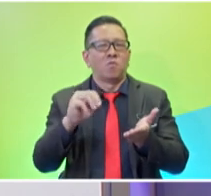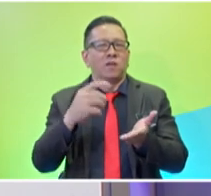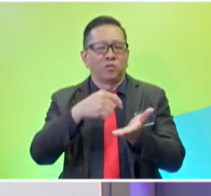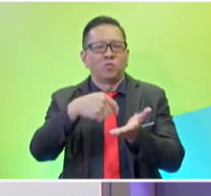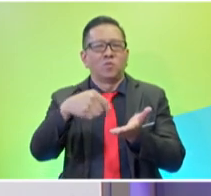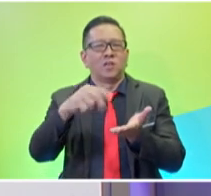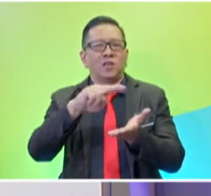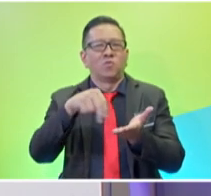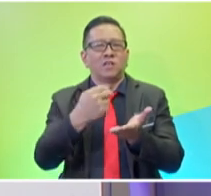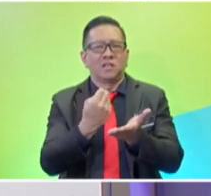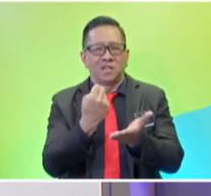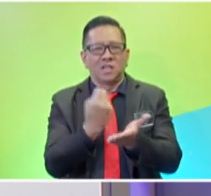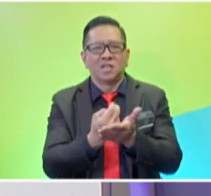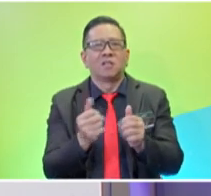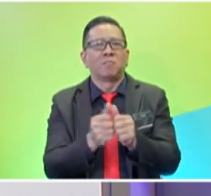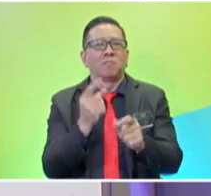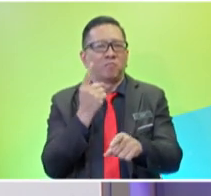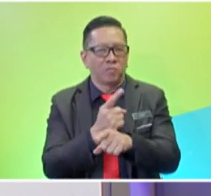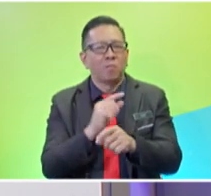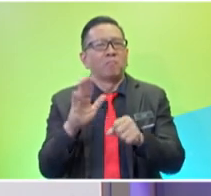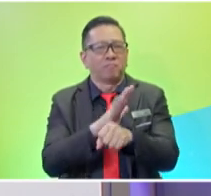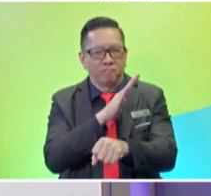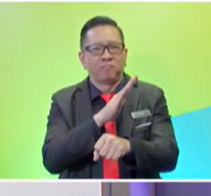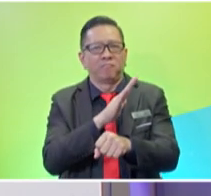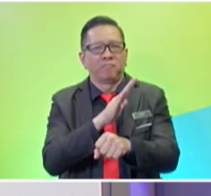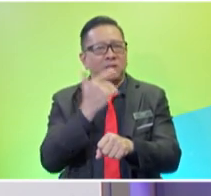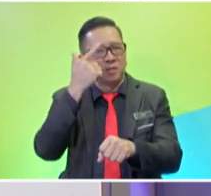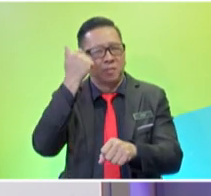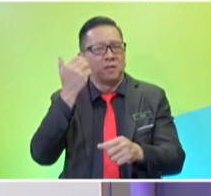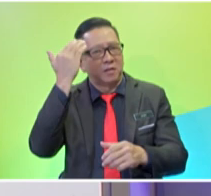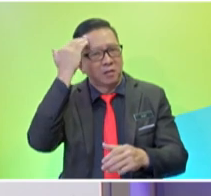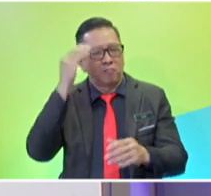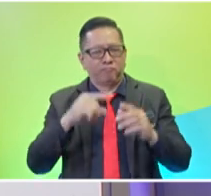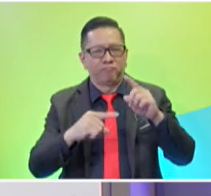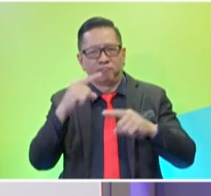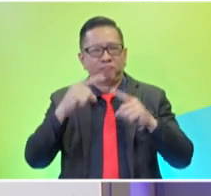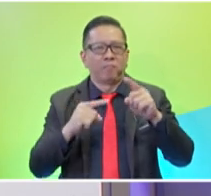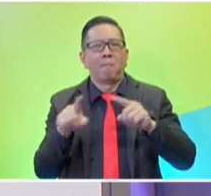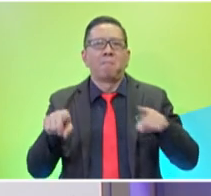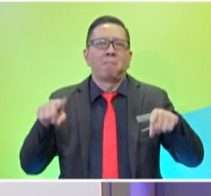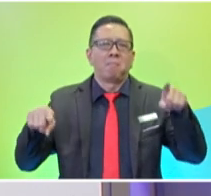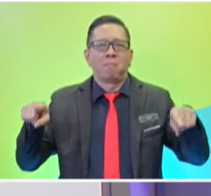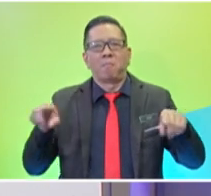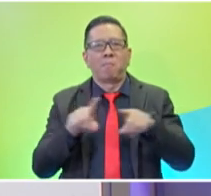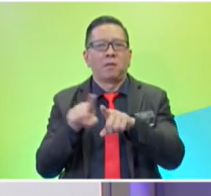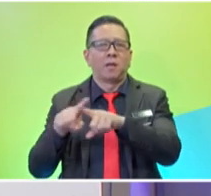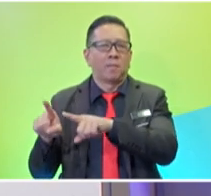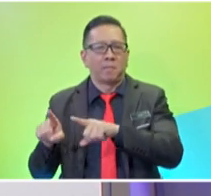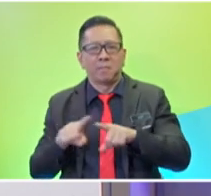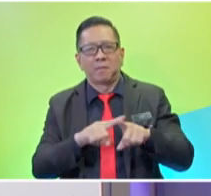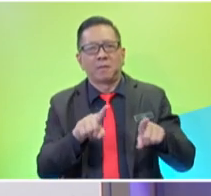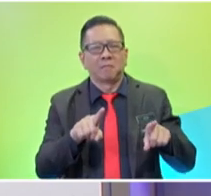dapatkan bagian di atas adalah biji dan bagian bawah adalah dia punya harganya di sebelahnya